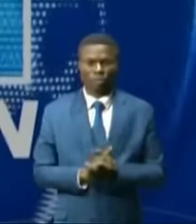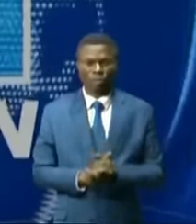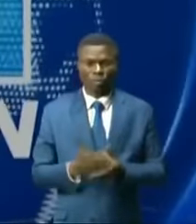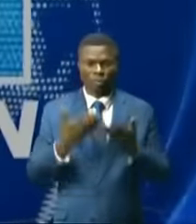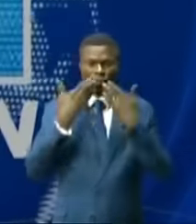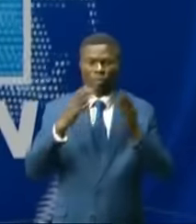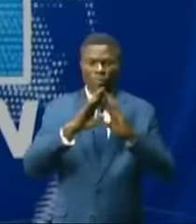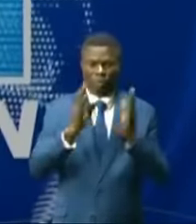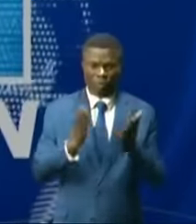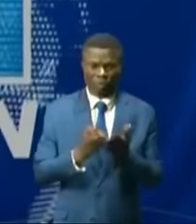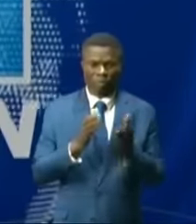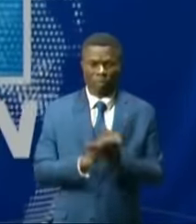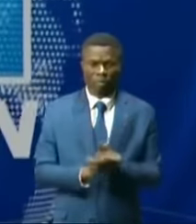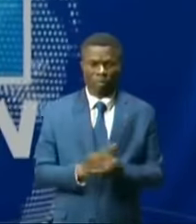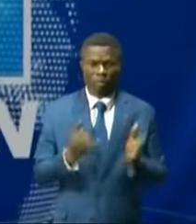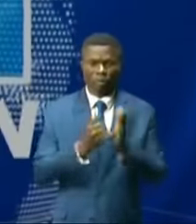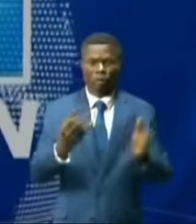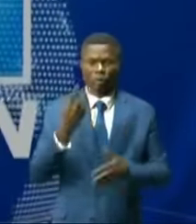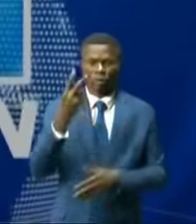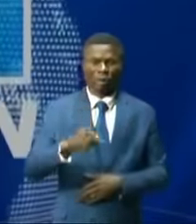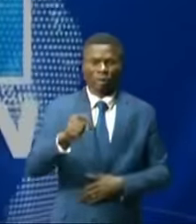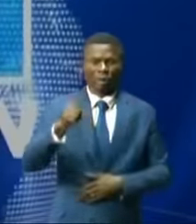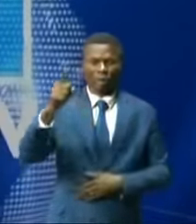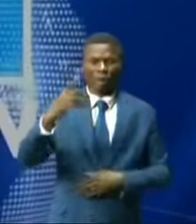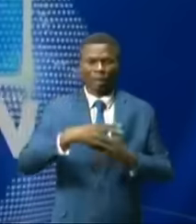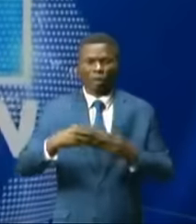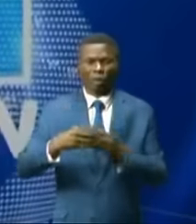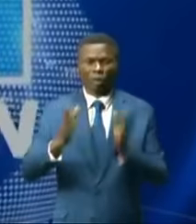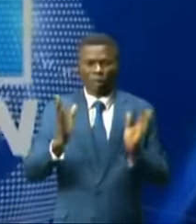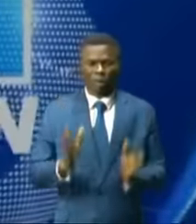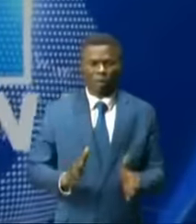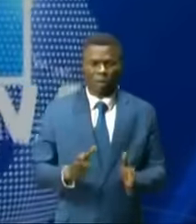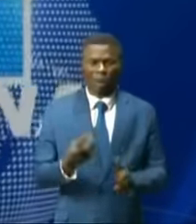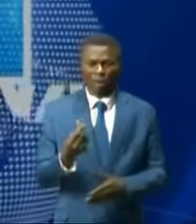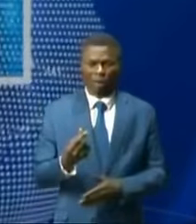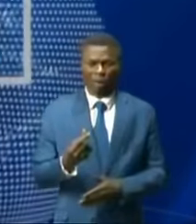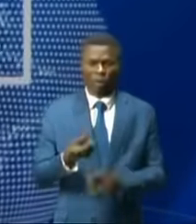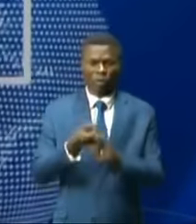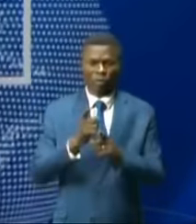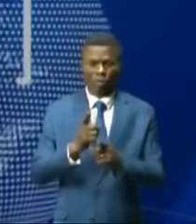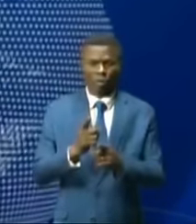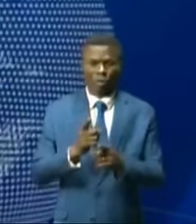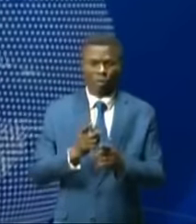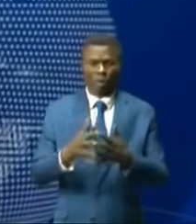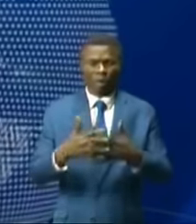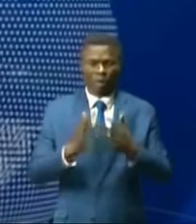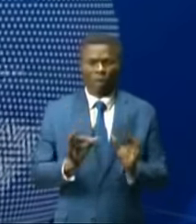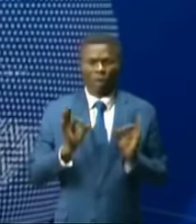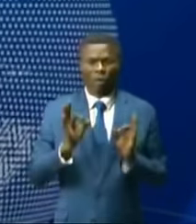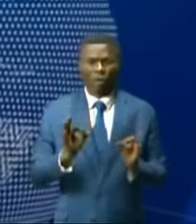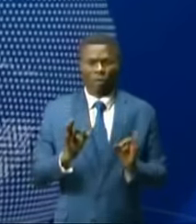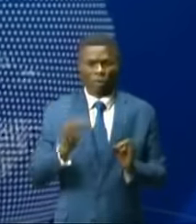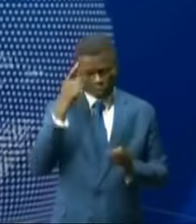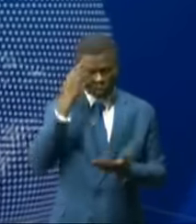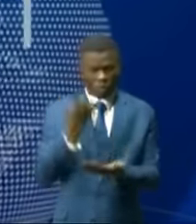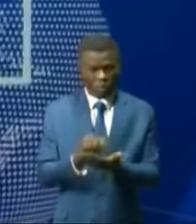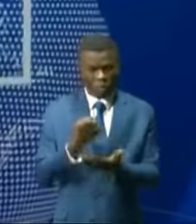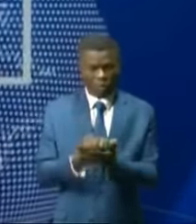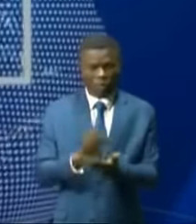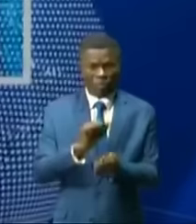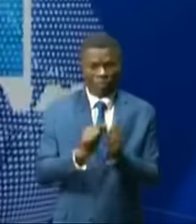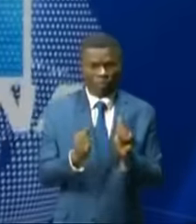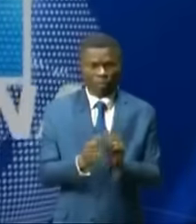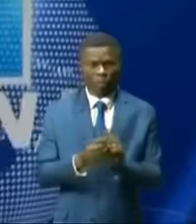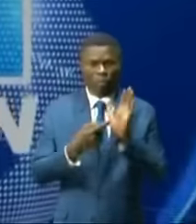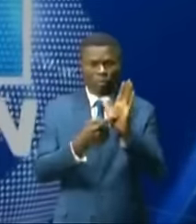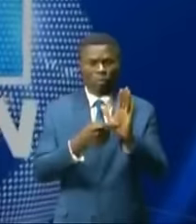Merci Rodé Panda. 62 millions de dollars américains, c'est la hauteur du financement du nouveau partenariat pour l'économie du climat